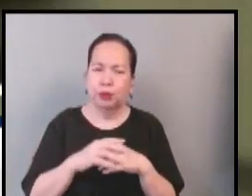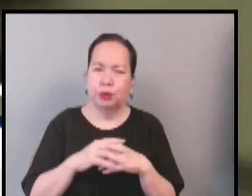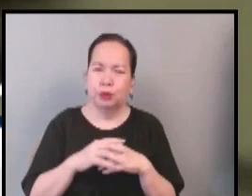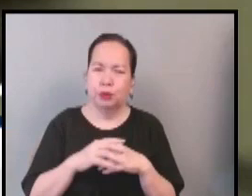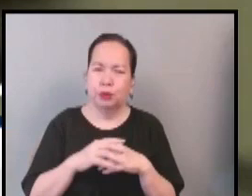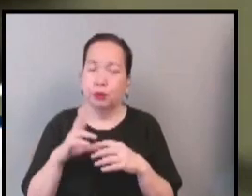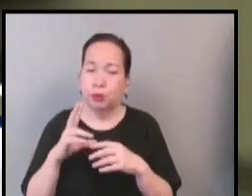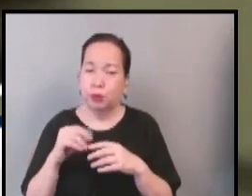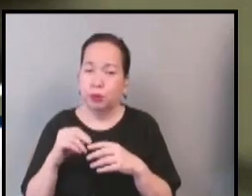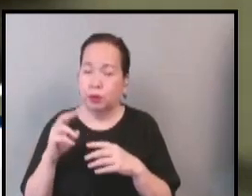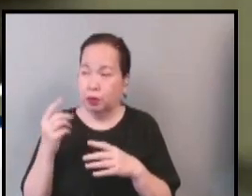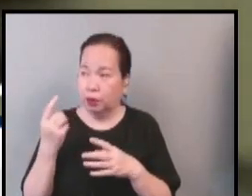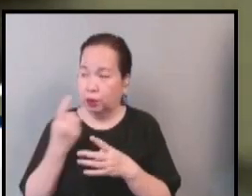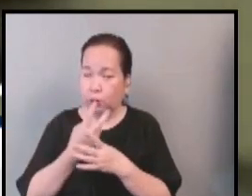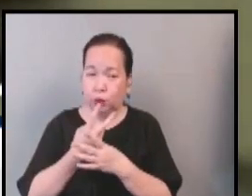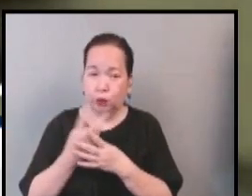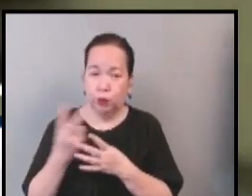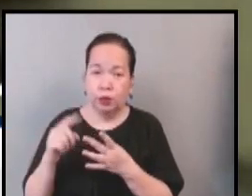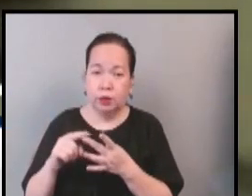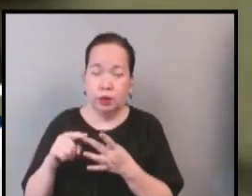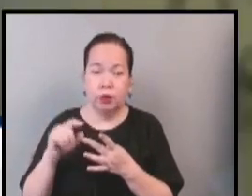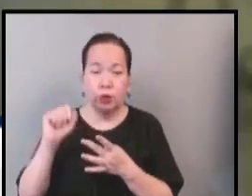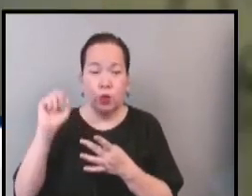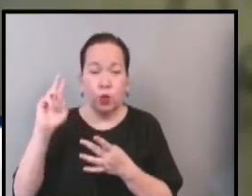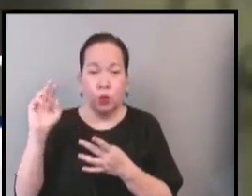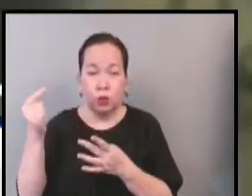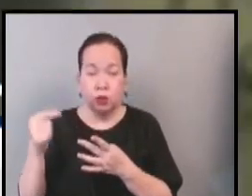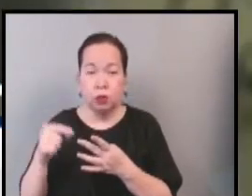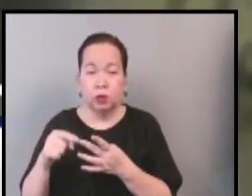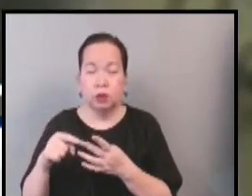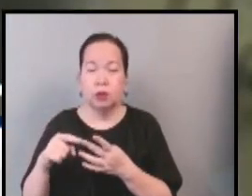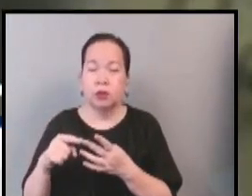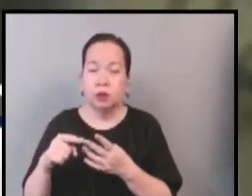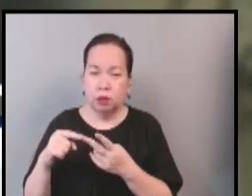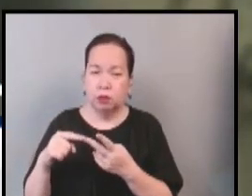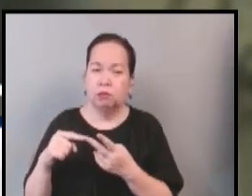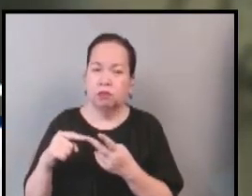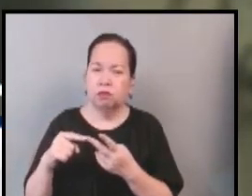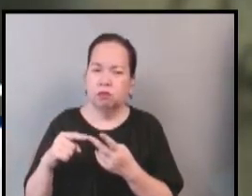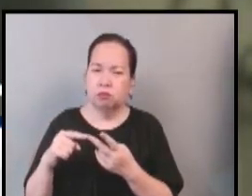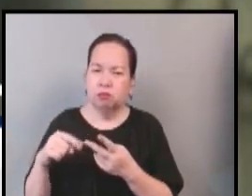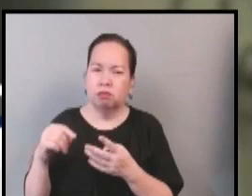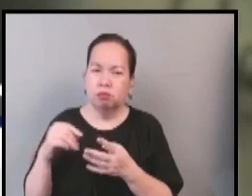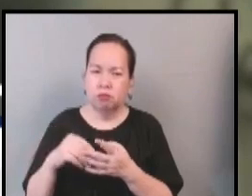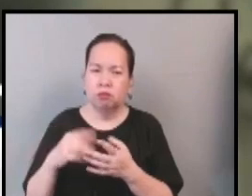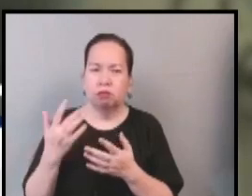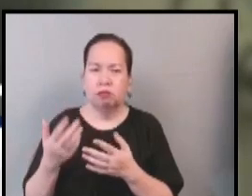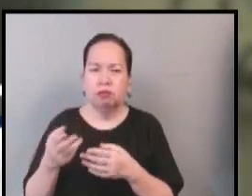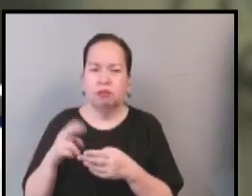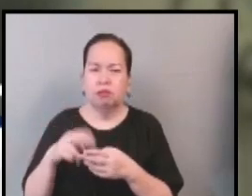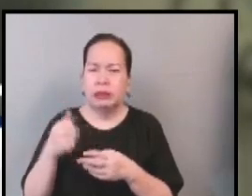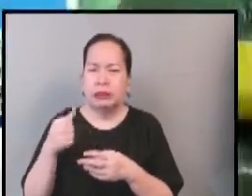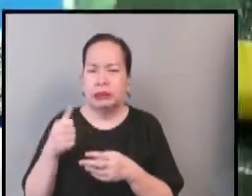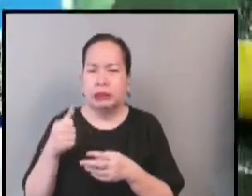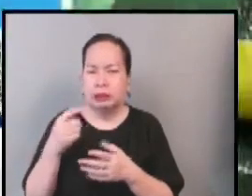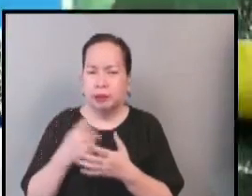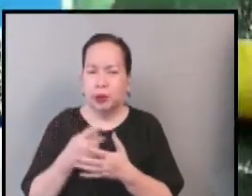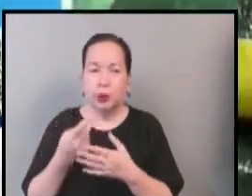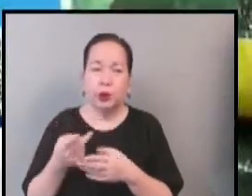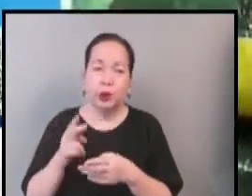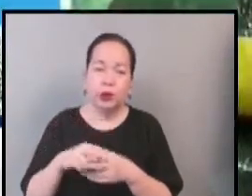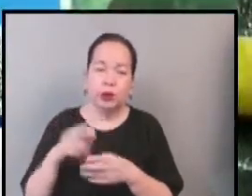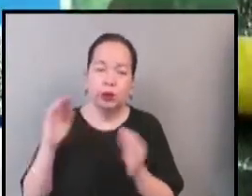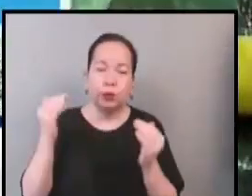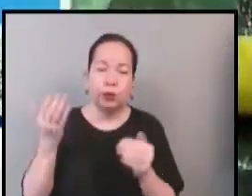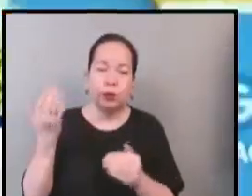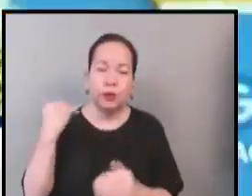linggo ng Agosto. Papalo naman sa halos 10 piso ang aumento sa presyo kumpara noong Hunyo. Maraming